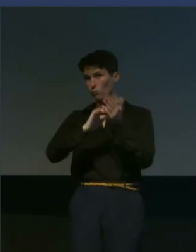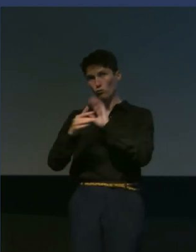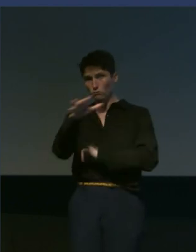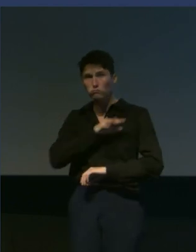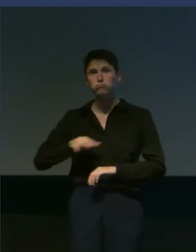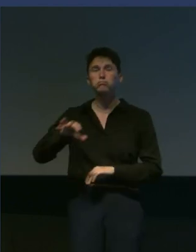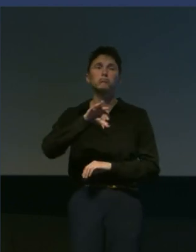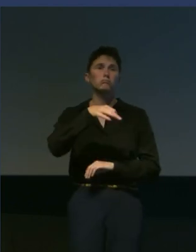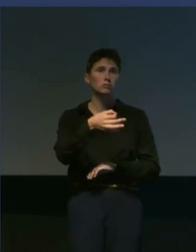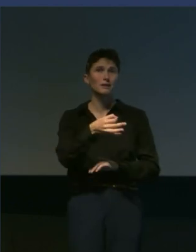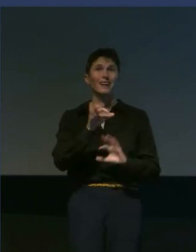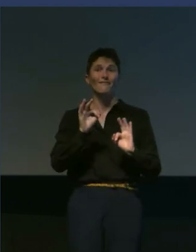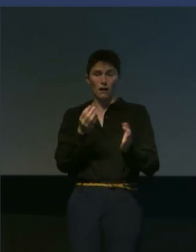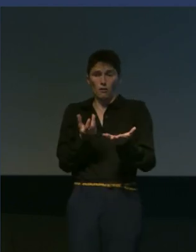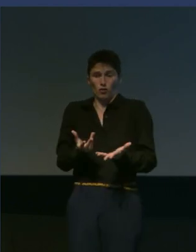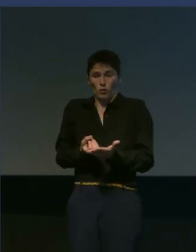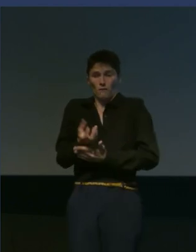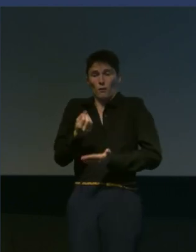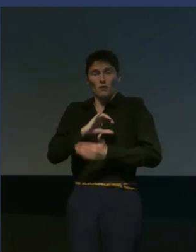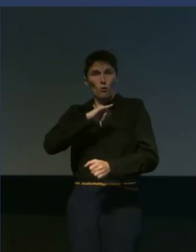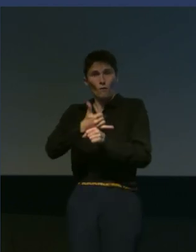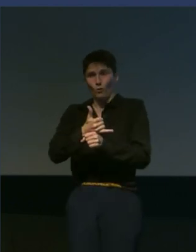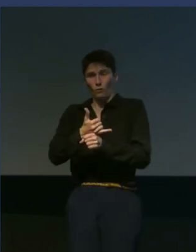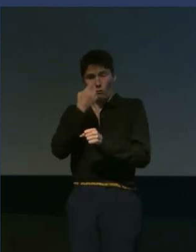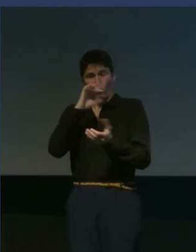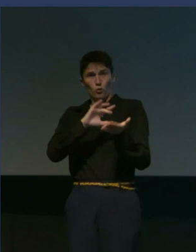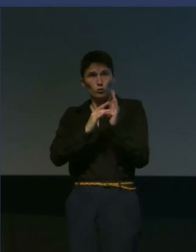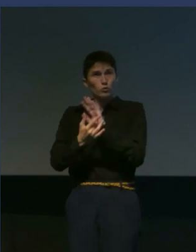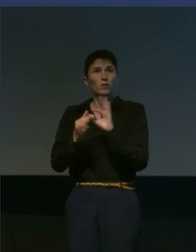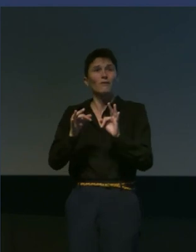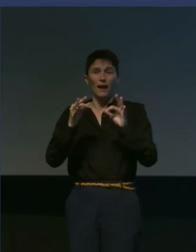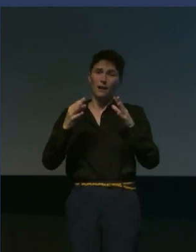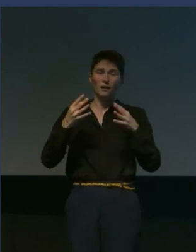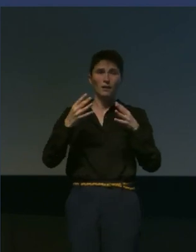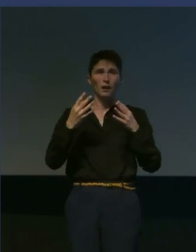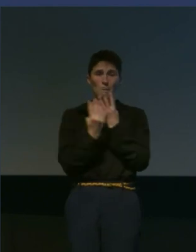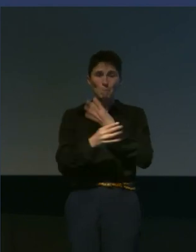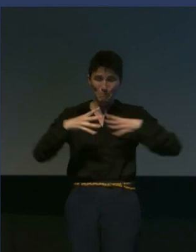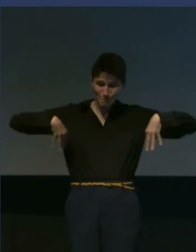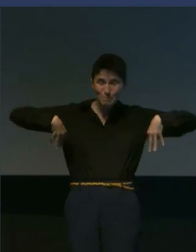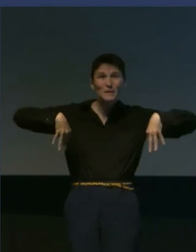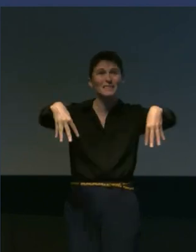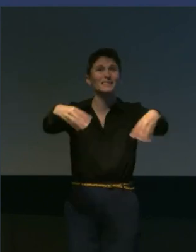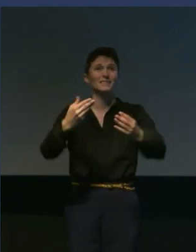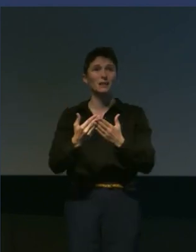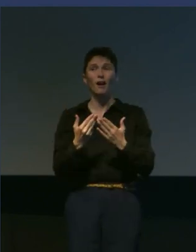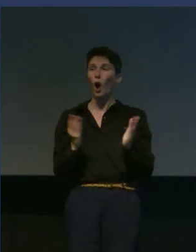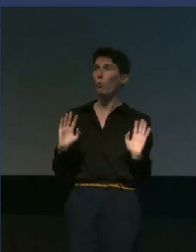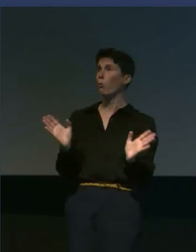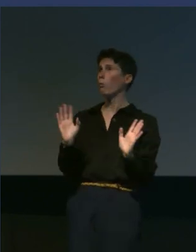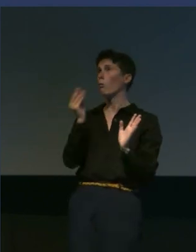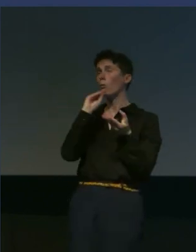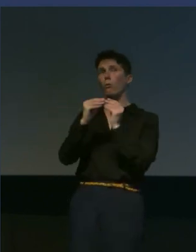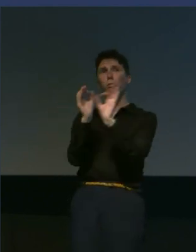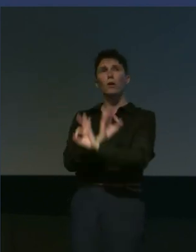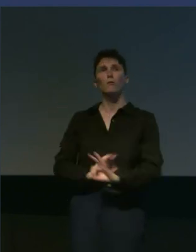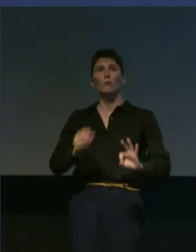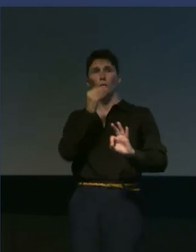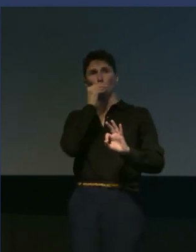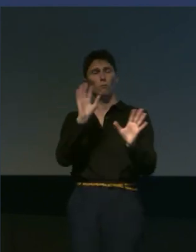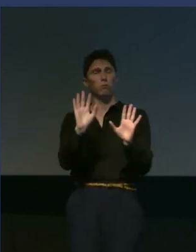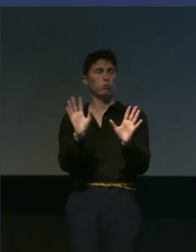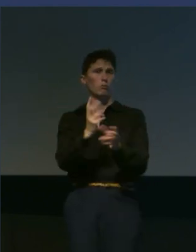désinformation, maintenant, on en a fait tout. On en a pour les pesticides qui sont pas, enfin, qui sont complètement inoffensifs. On en